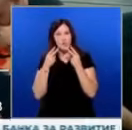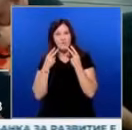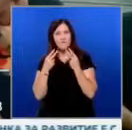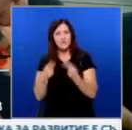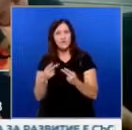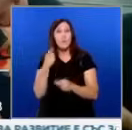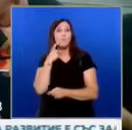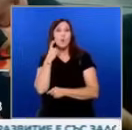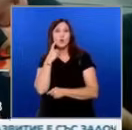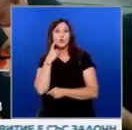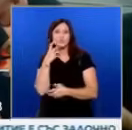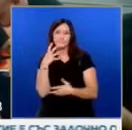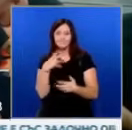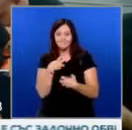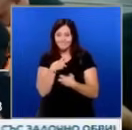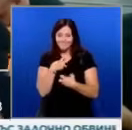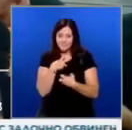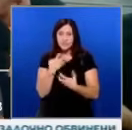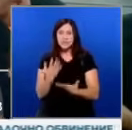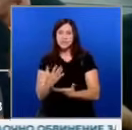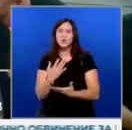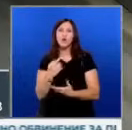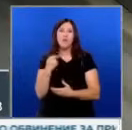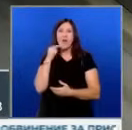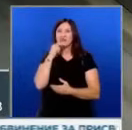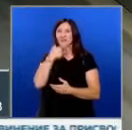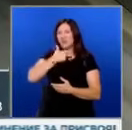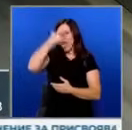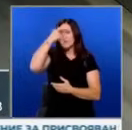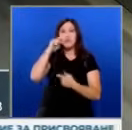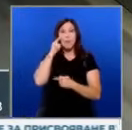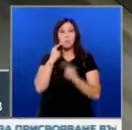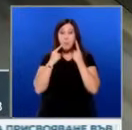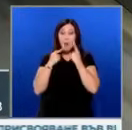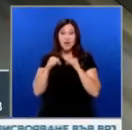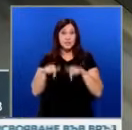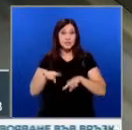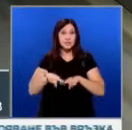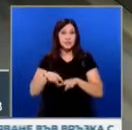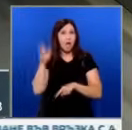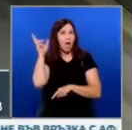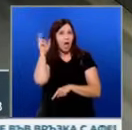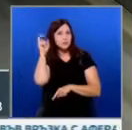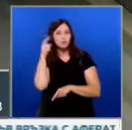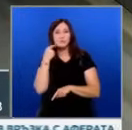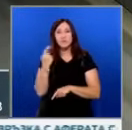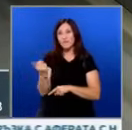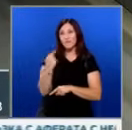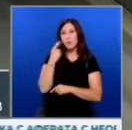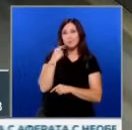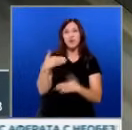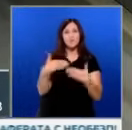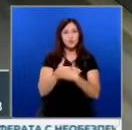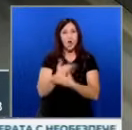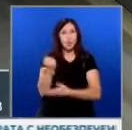видимо Борислав е разстроен, зачервен и плаче. Днес съда изслуша младежа, извикан от Борислав в нощта на